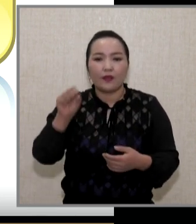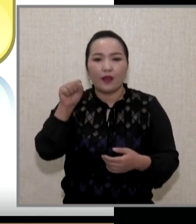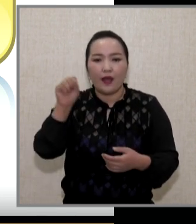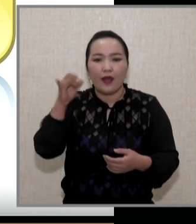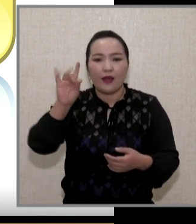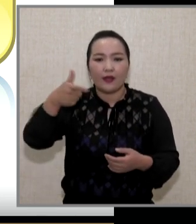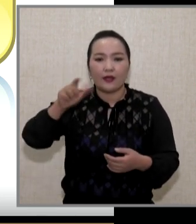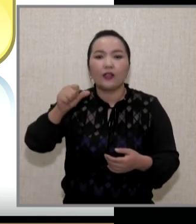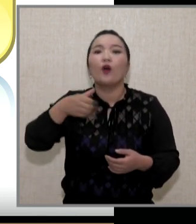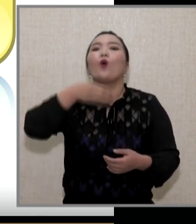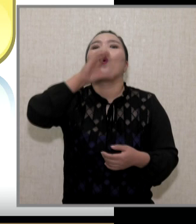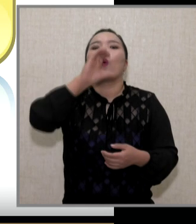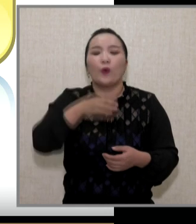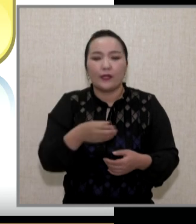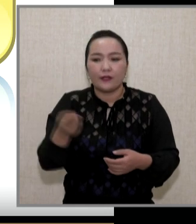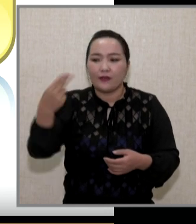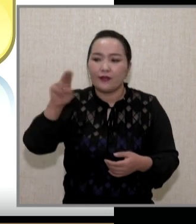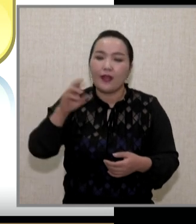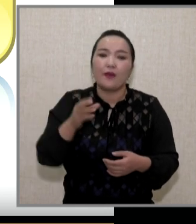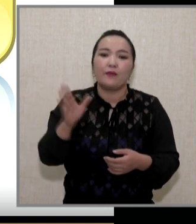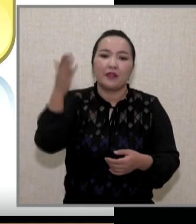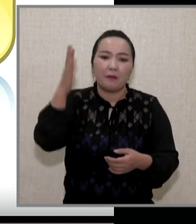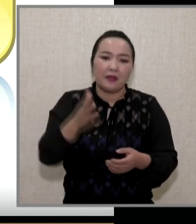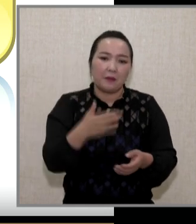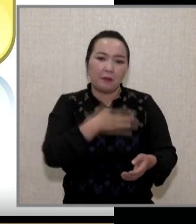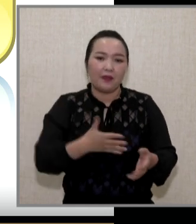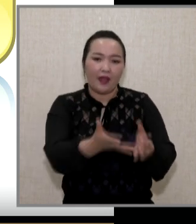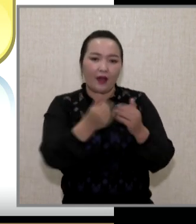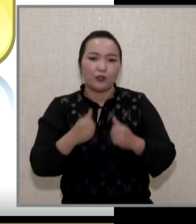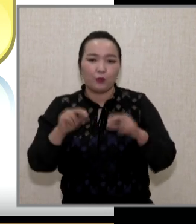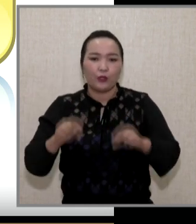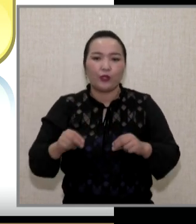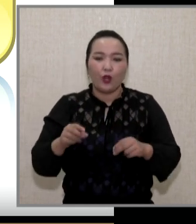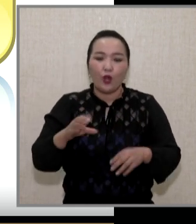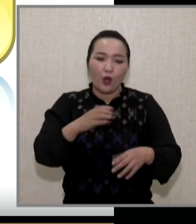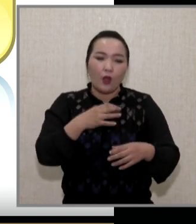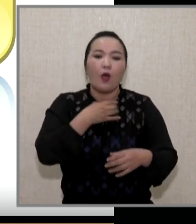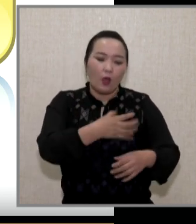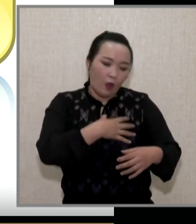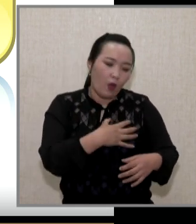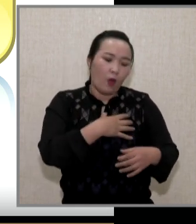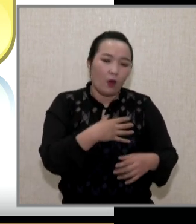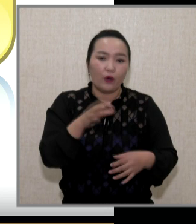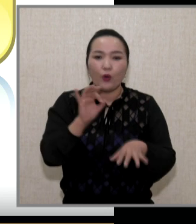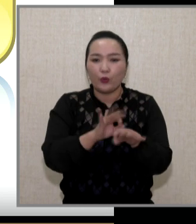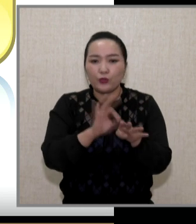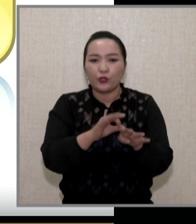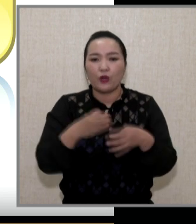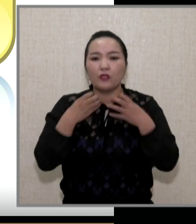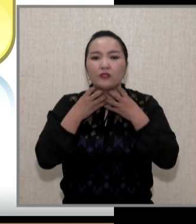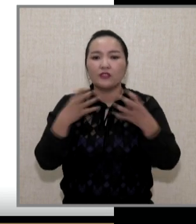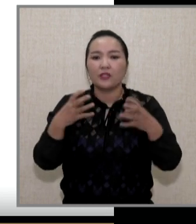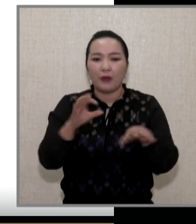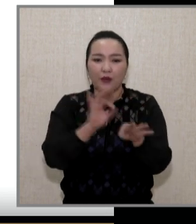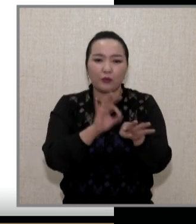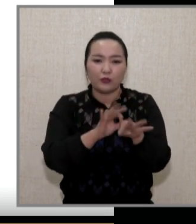бам, ходоод гидсний өвчтөн хүмүүс мөн удаан хугацаагаар өвдөд биеийн сулрсан хүмүүс хэрэглэвэл илүү үр дүнтэй юм байна. За тэгвэл